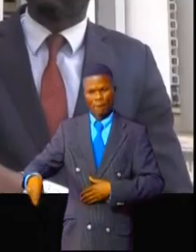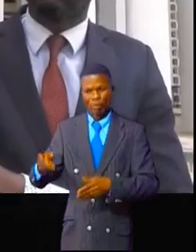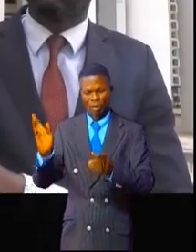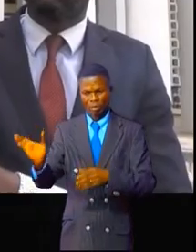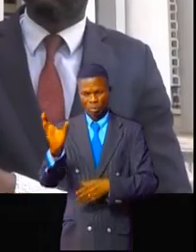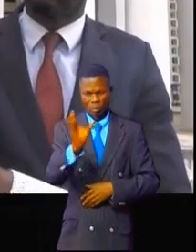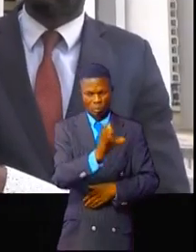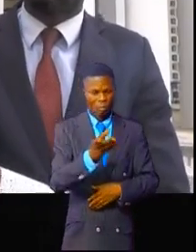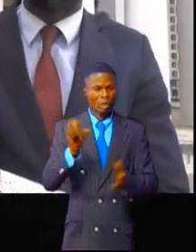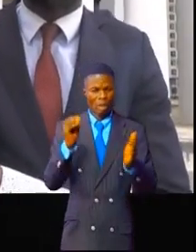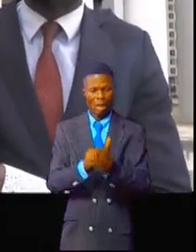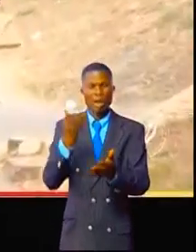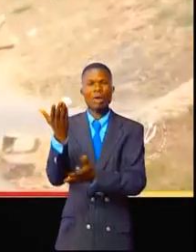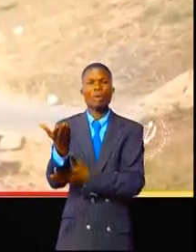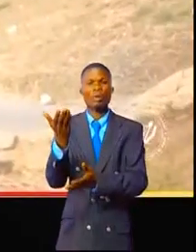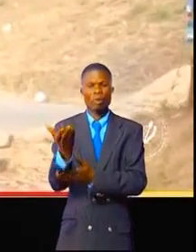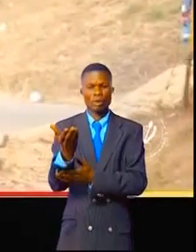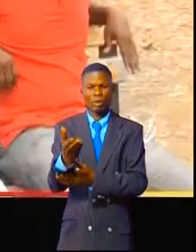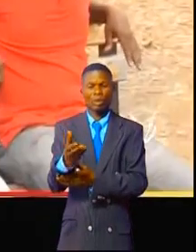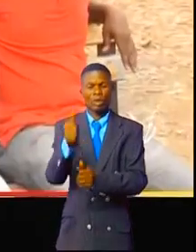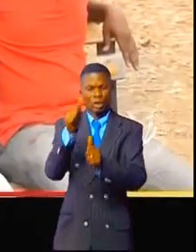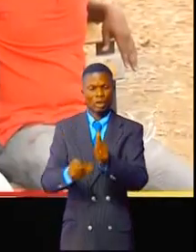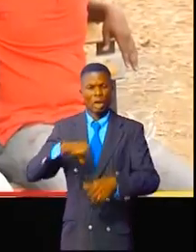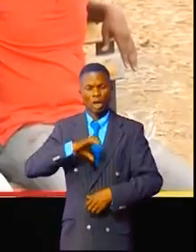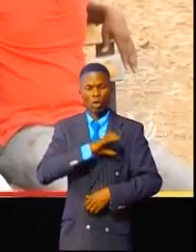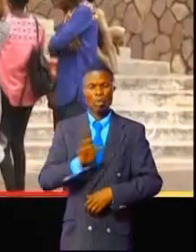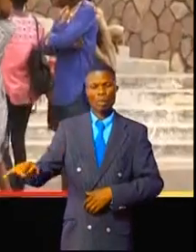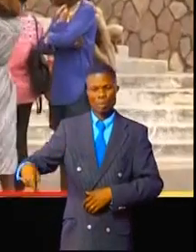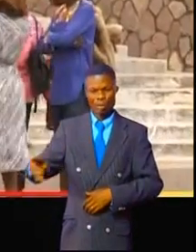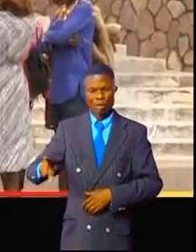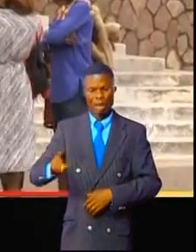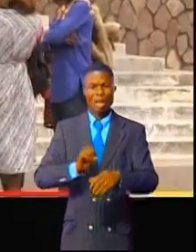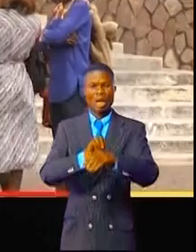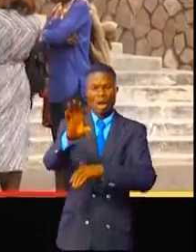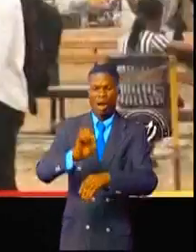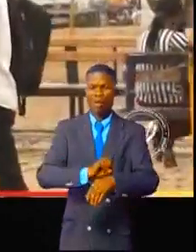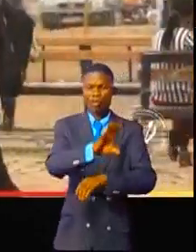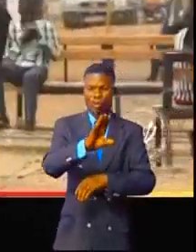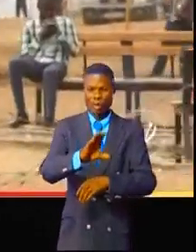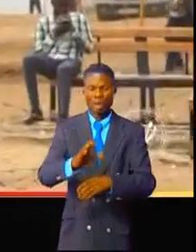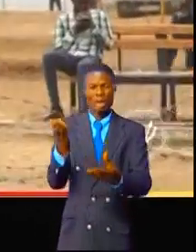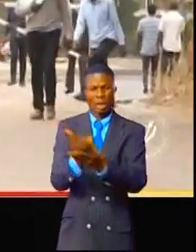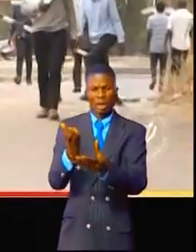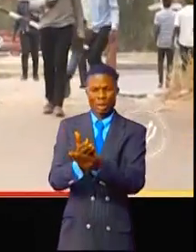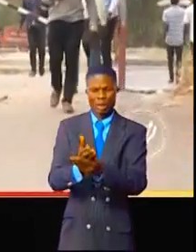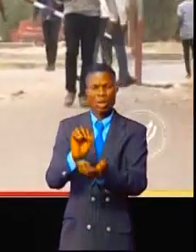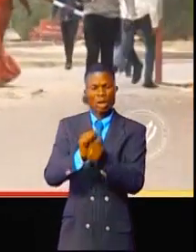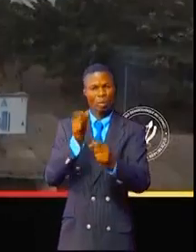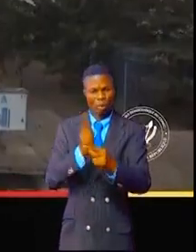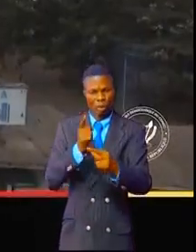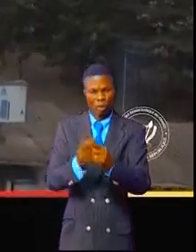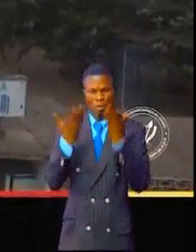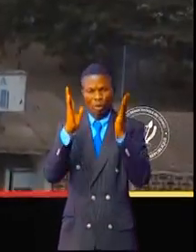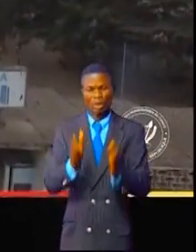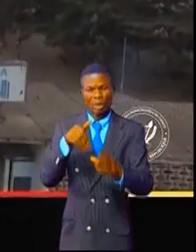autre retour nous allons demander chaque comité provincial et nous envoyer les mots reprenant les difficultés des étudiants